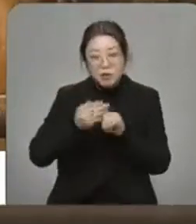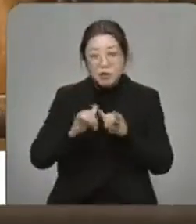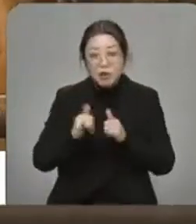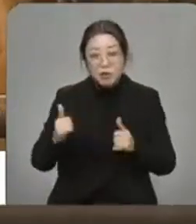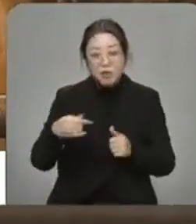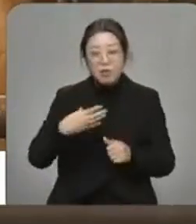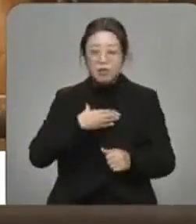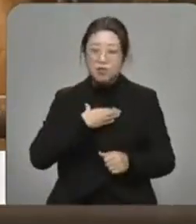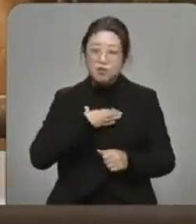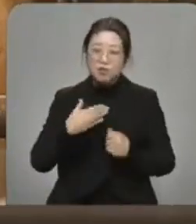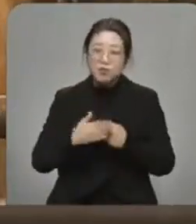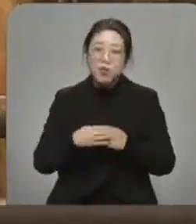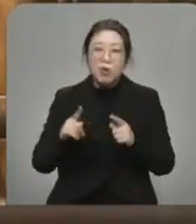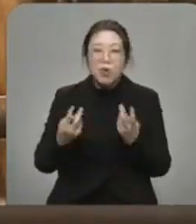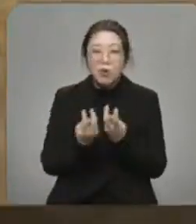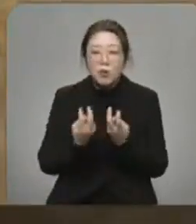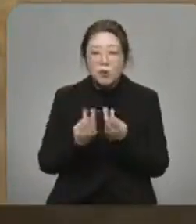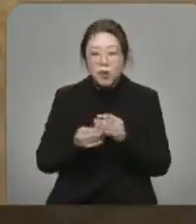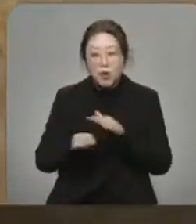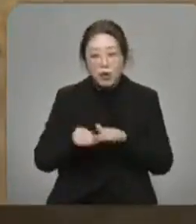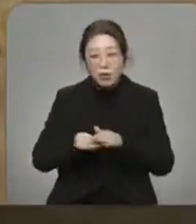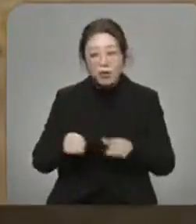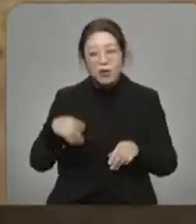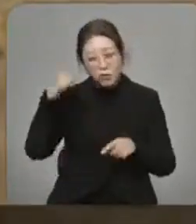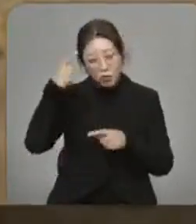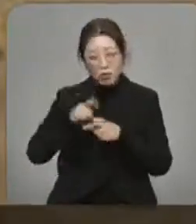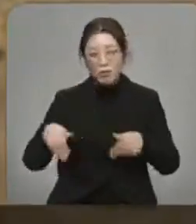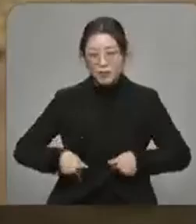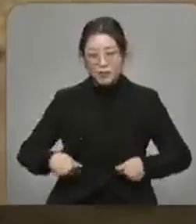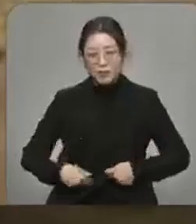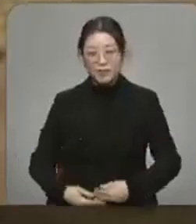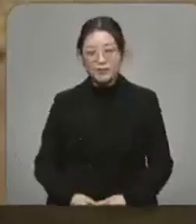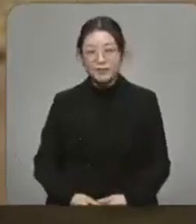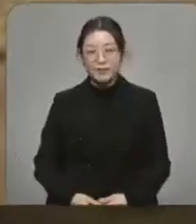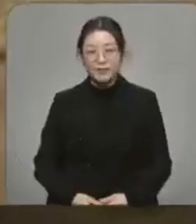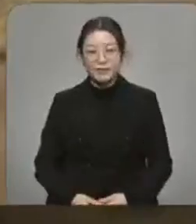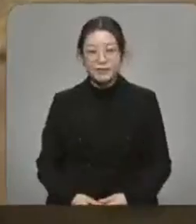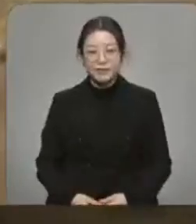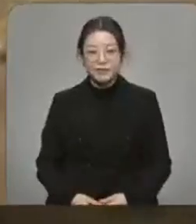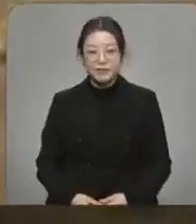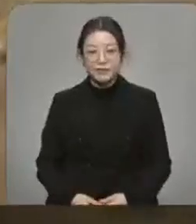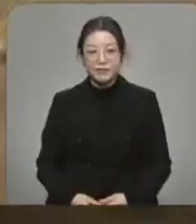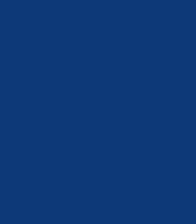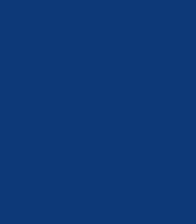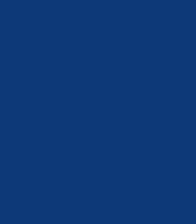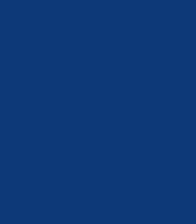살리기 위한 다각적인 대책 마련이 시급합니다. KBS 뉴스 이영일입니다.